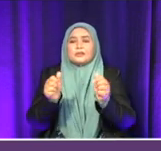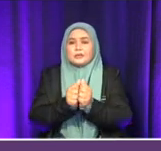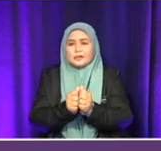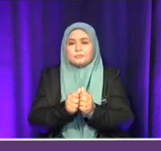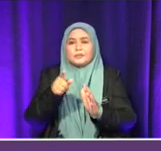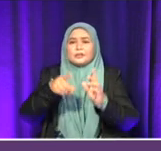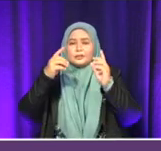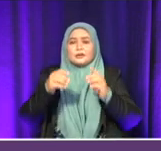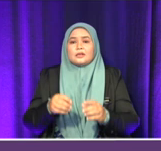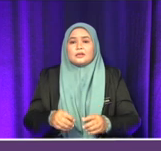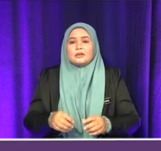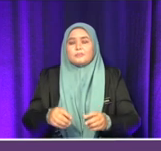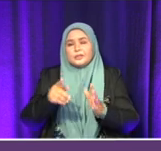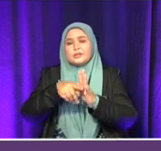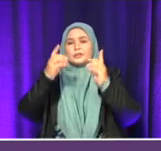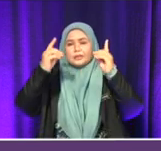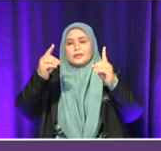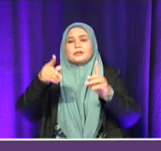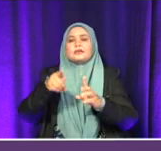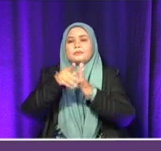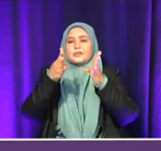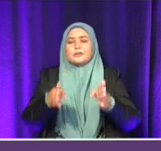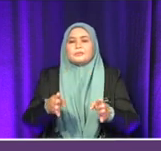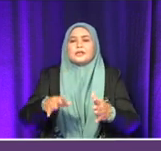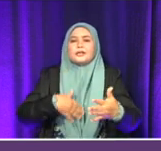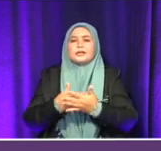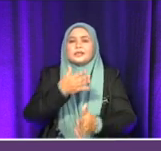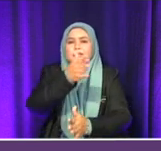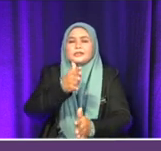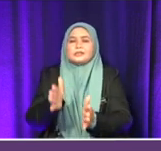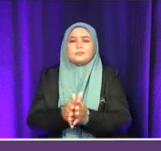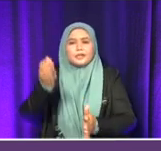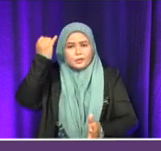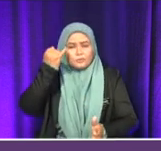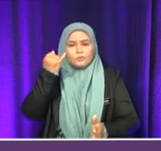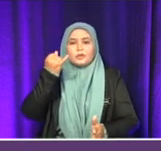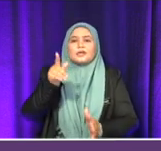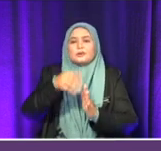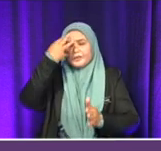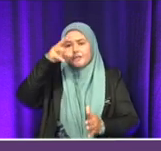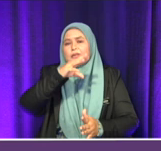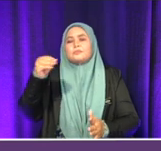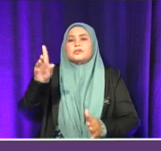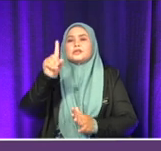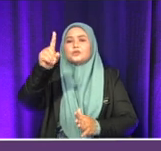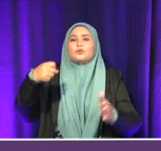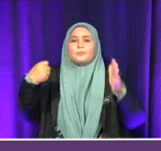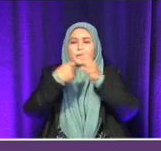kebangsaan yaitu melahirkan generasi berilmu berkelahiran dan Bersatu padu oke bagaimanapun sebenarnya